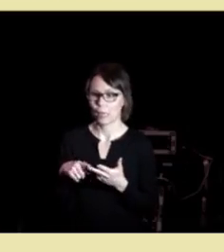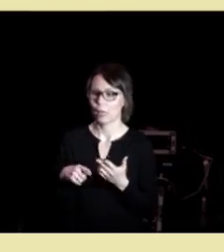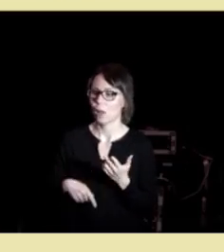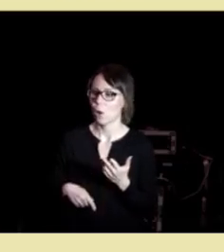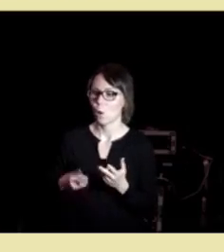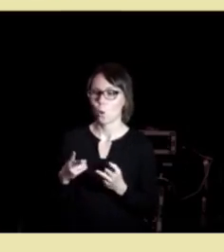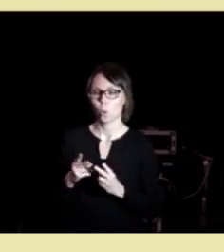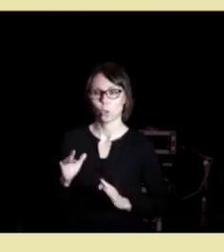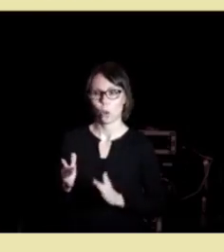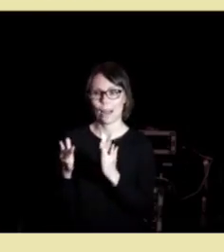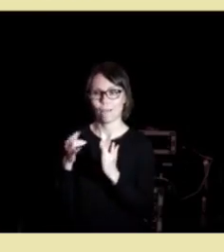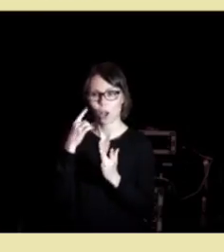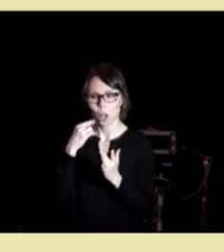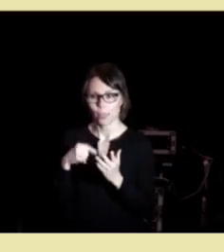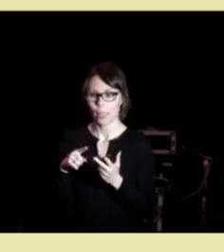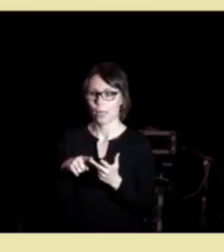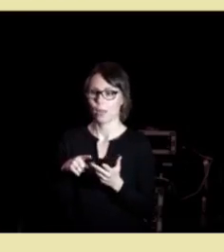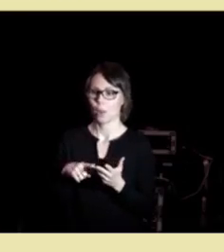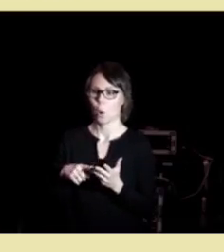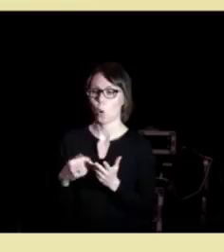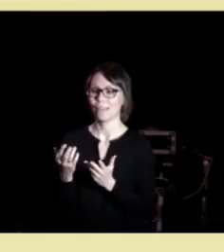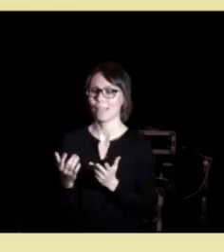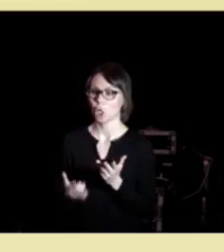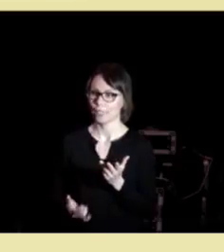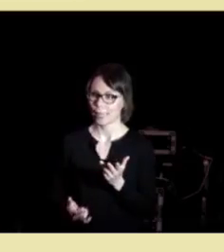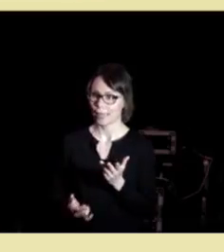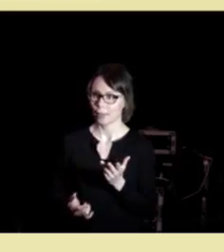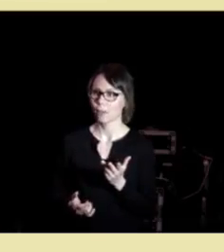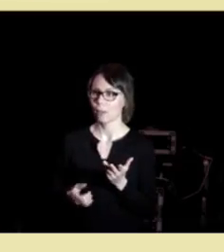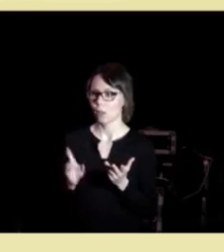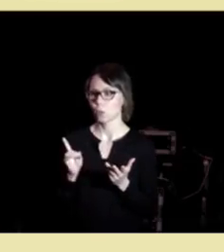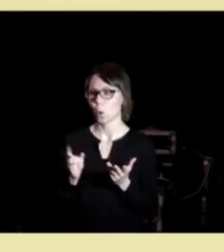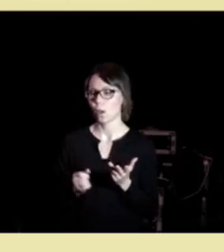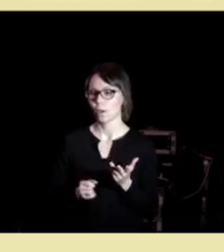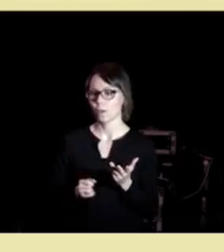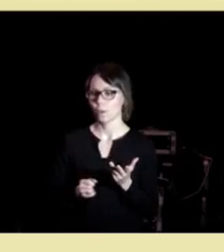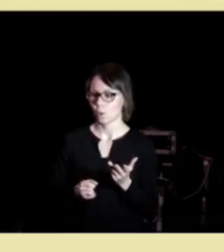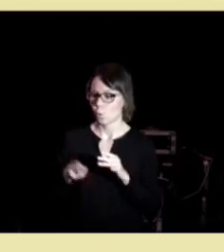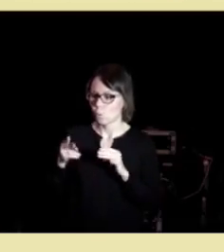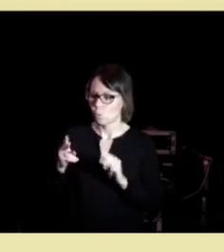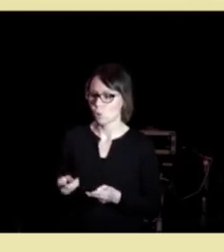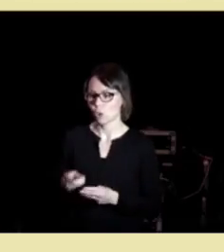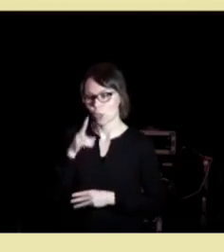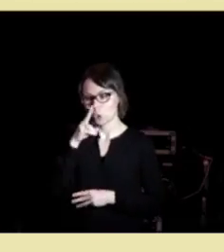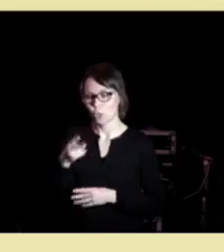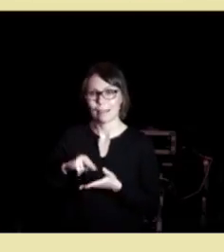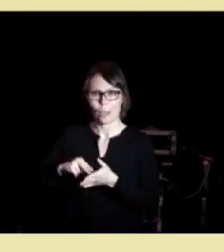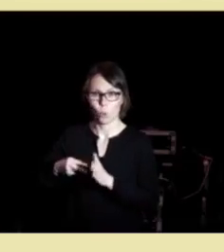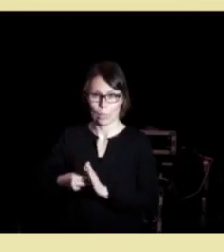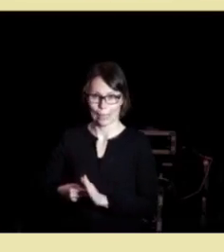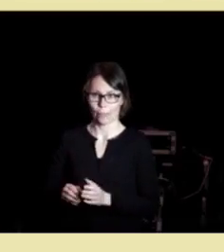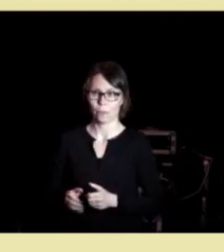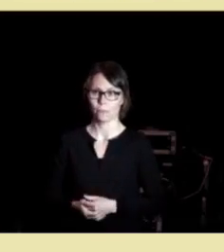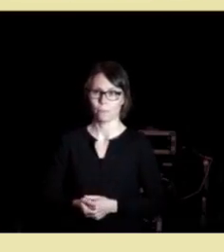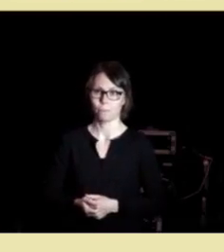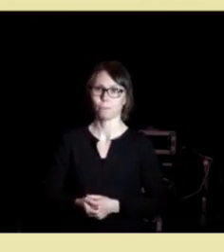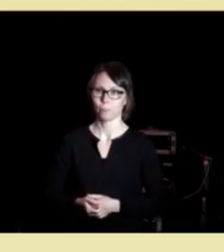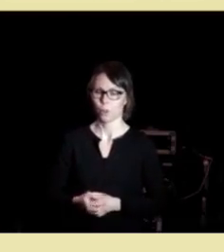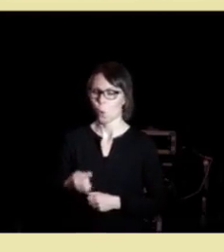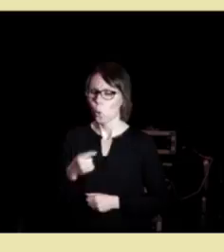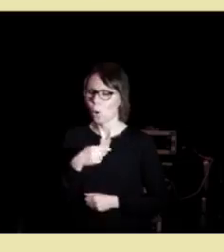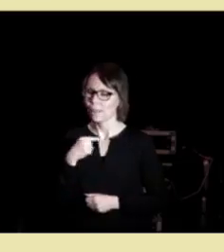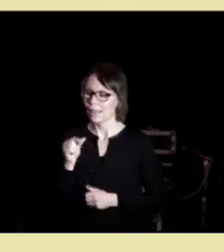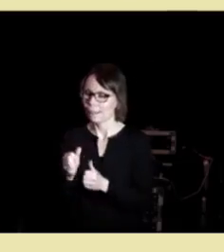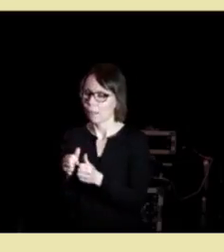også levealder og digitalisering. Altså det å ta i bruk den nye teknologien. Der er vi